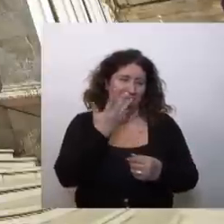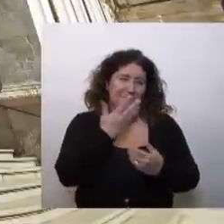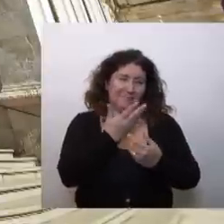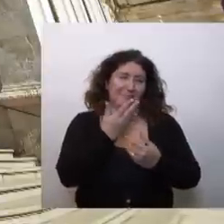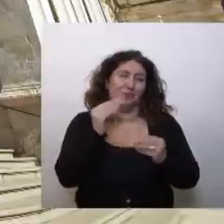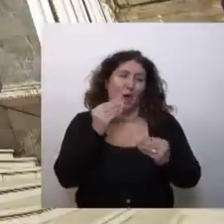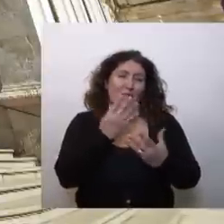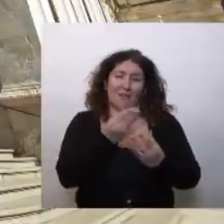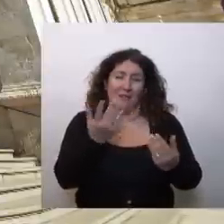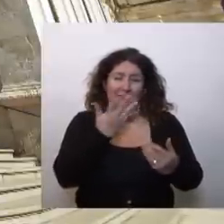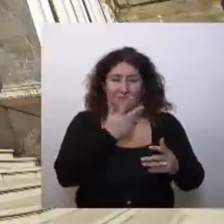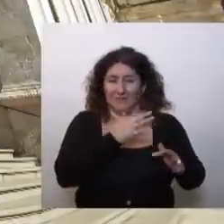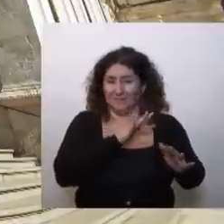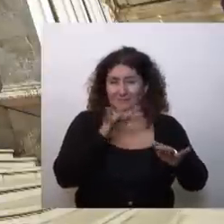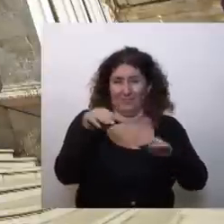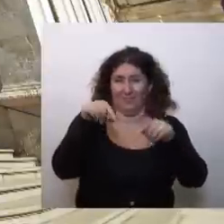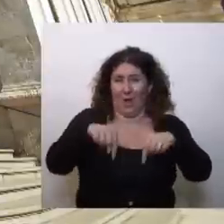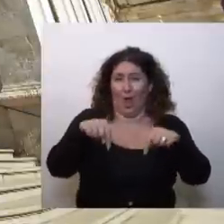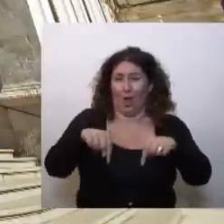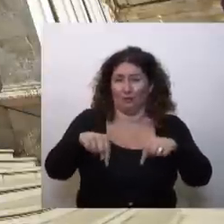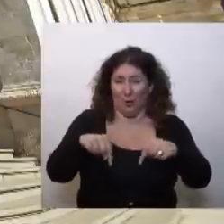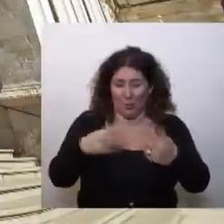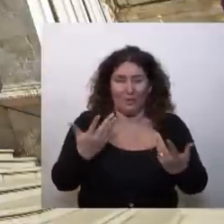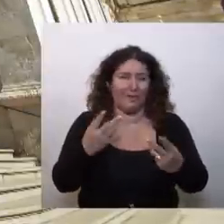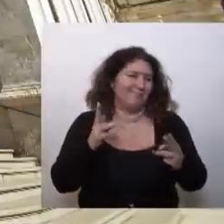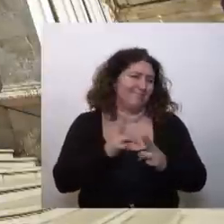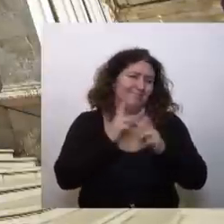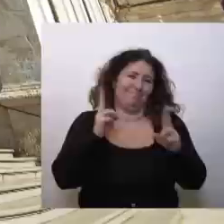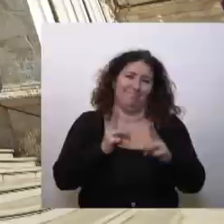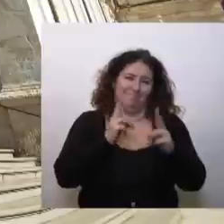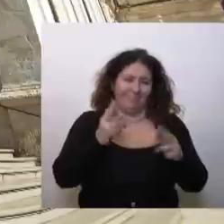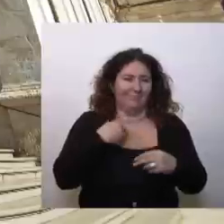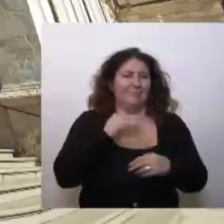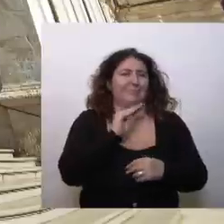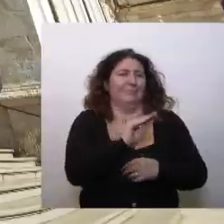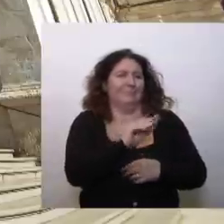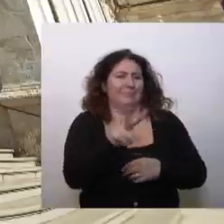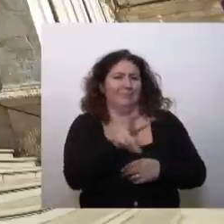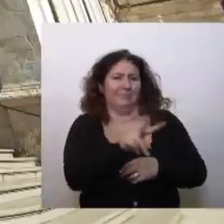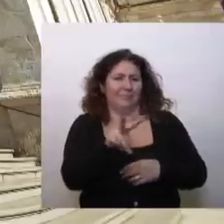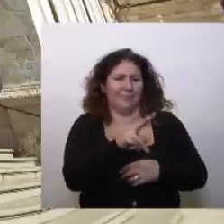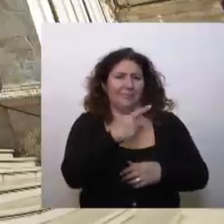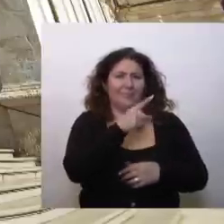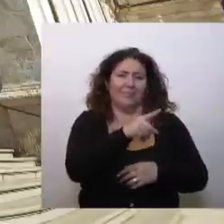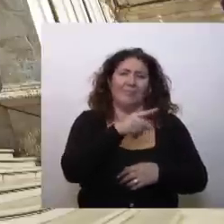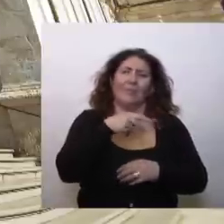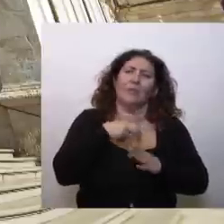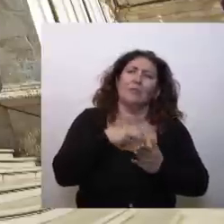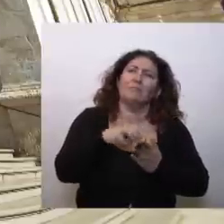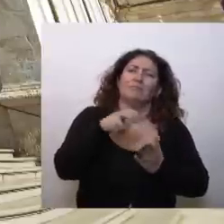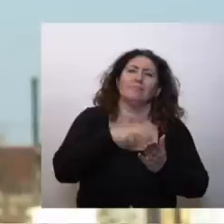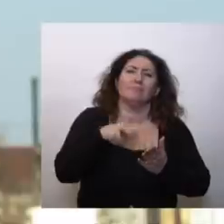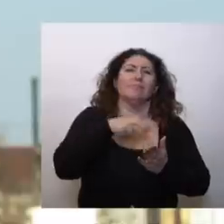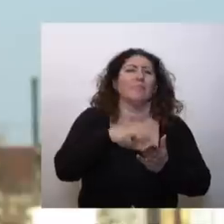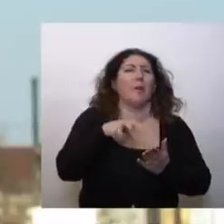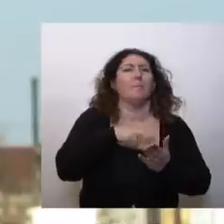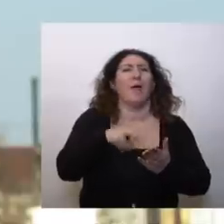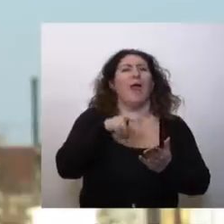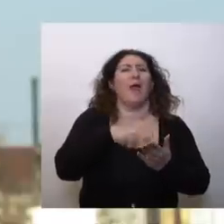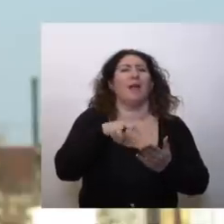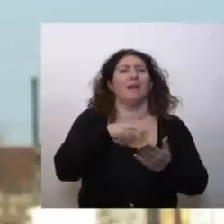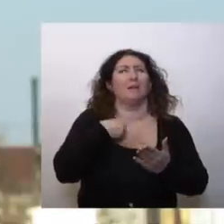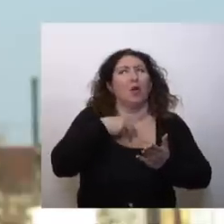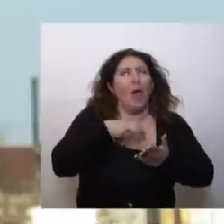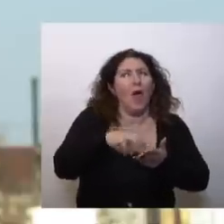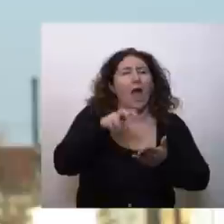possibile. Ma a loro che li rappresentano chiediamo: Stefano, cosa significa essere pellegrino, camminare nella fede?